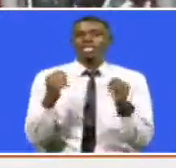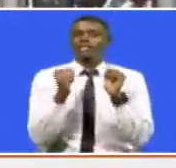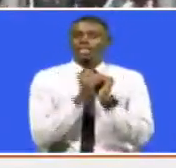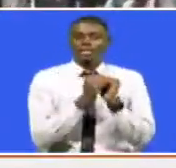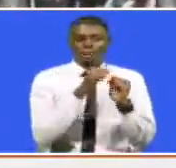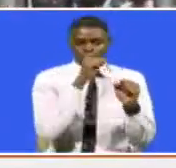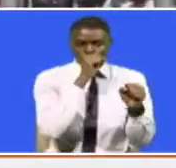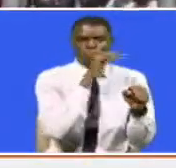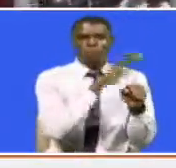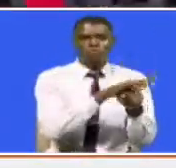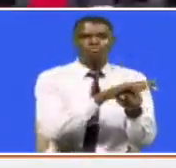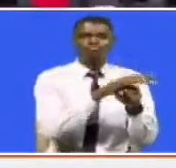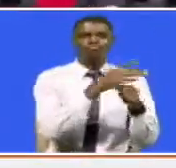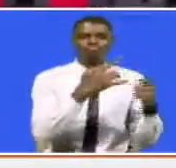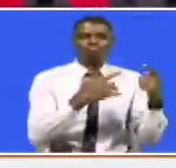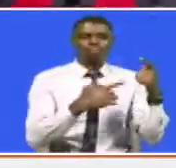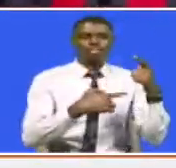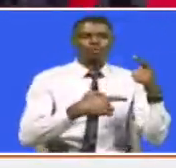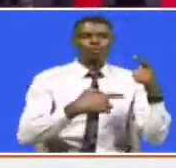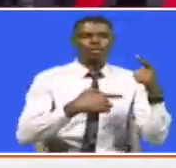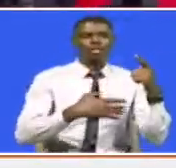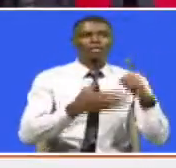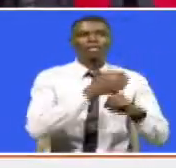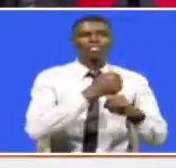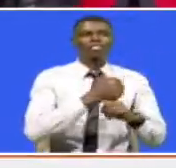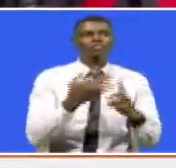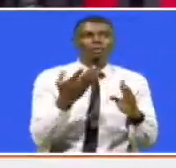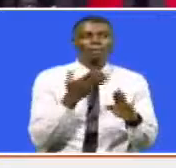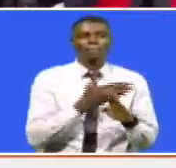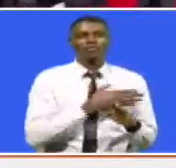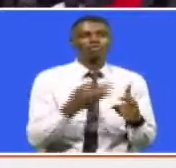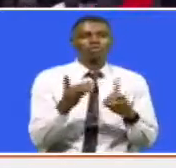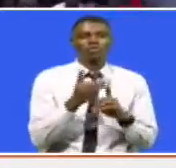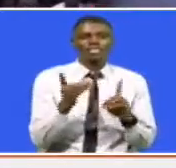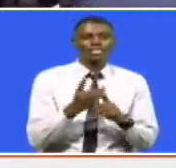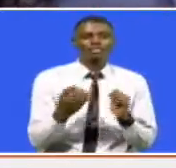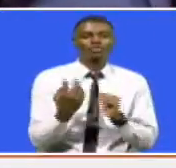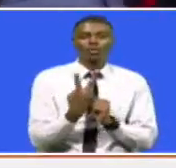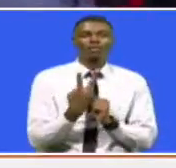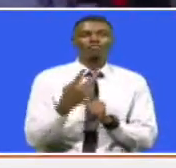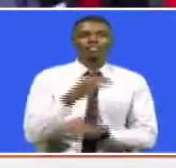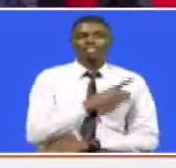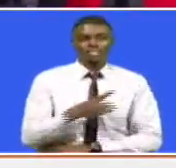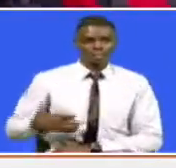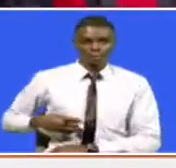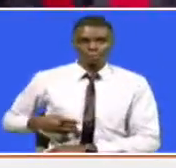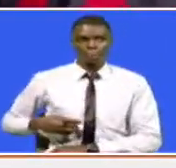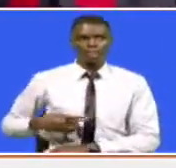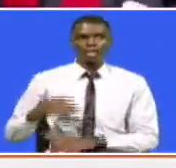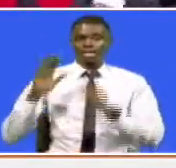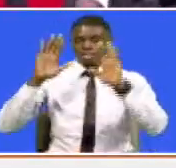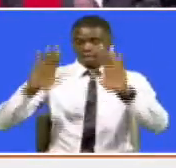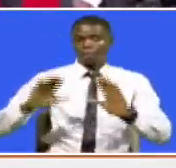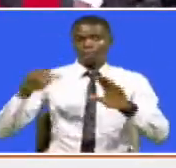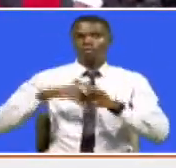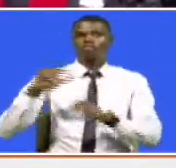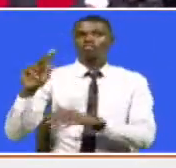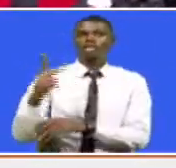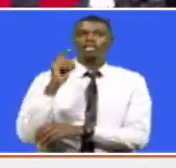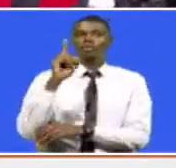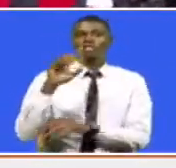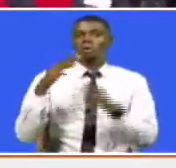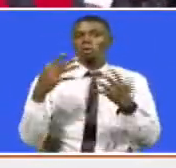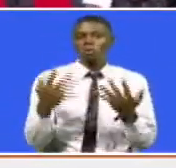10 zilitengwa kutimizwa kabla ya tarehe 22 Disemba iwe kwenye misururu ya kampeni za Kenya Kwanza au